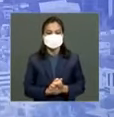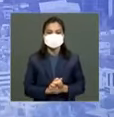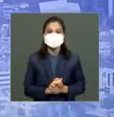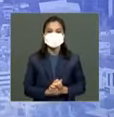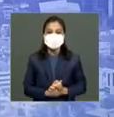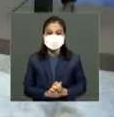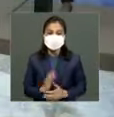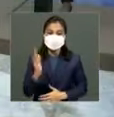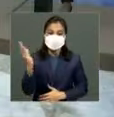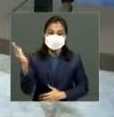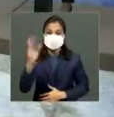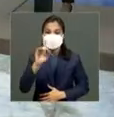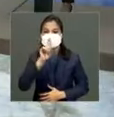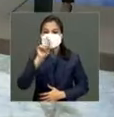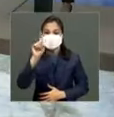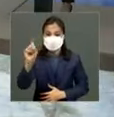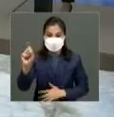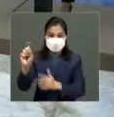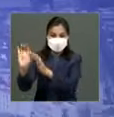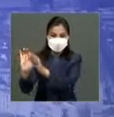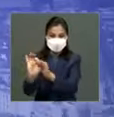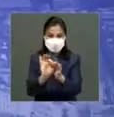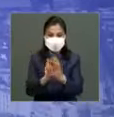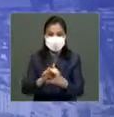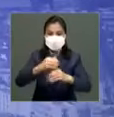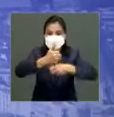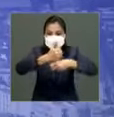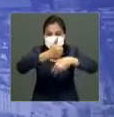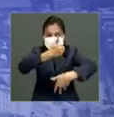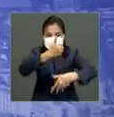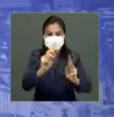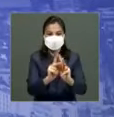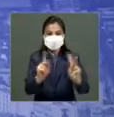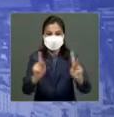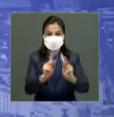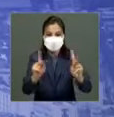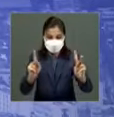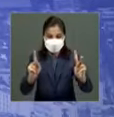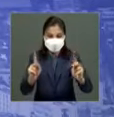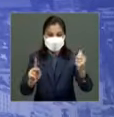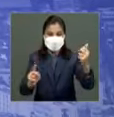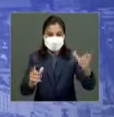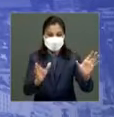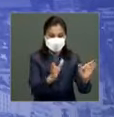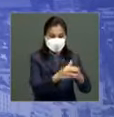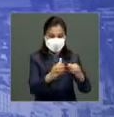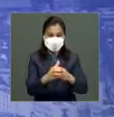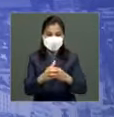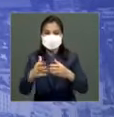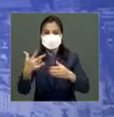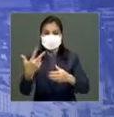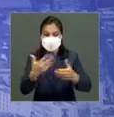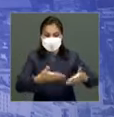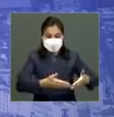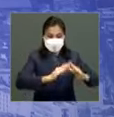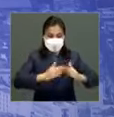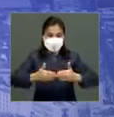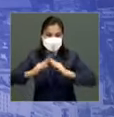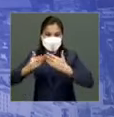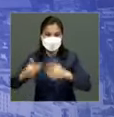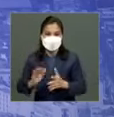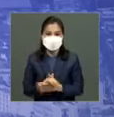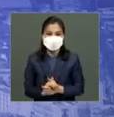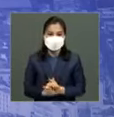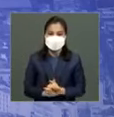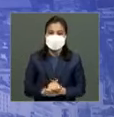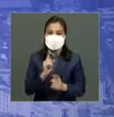ค่ะวันนี้มีคำถามเรื่องเกี่ยวกับเรื่องโครงสร้างคณะกรรมการ3ชุดที่นายกรัฐมนตรีได้มีการตั้งขึ้นมานะคะเมื่อสักครู่เนี่ยคุณหมอพูดถึ